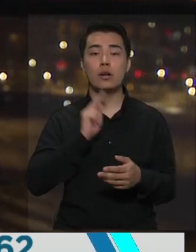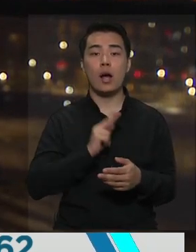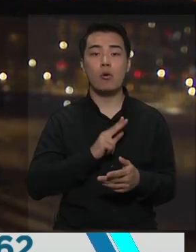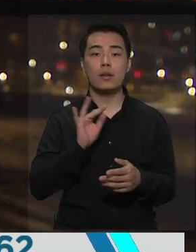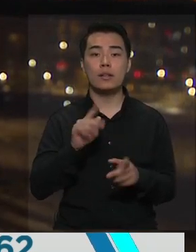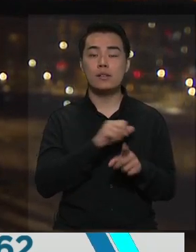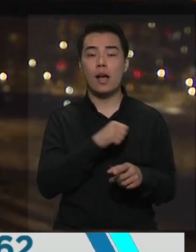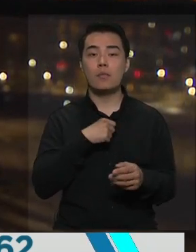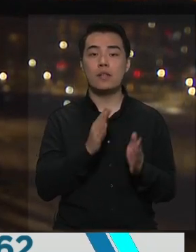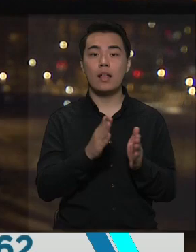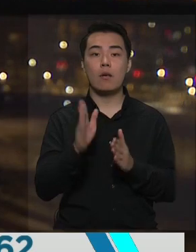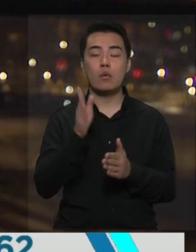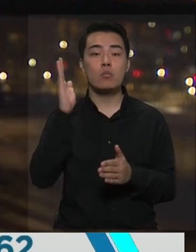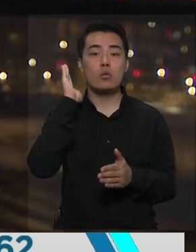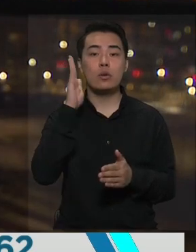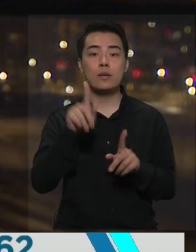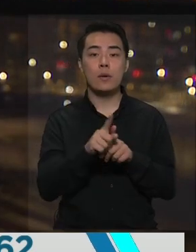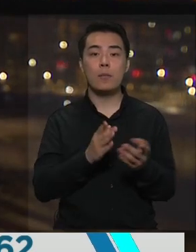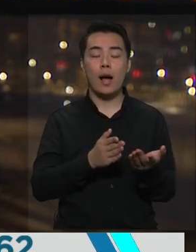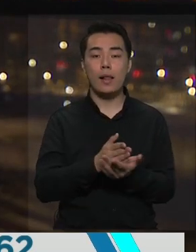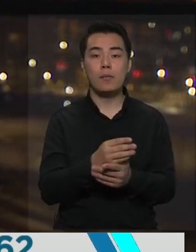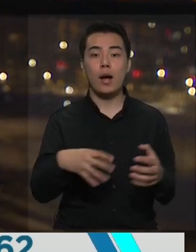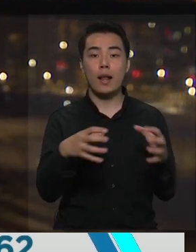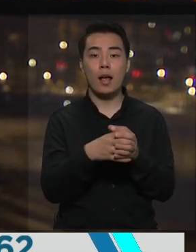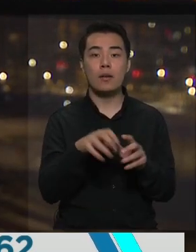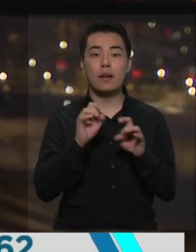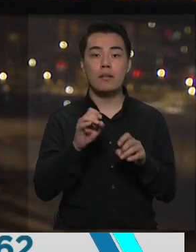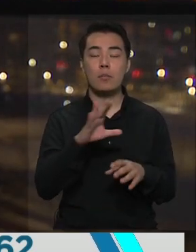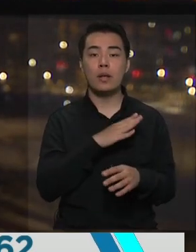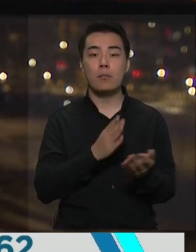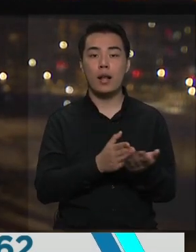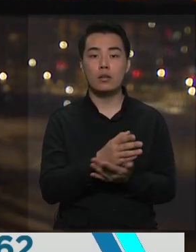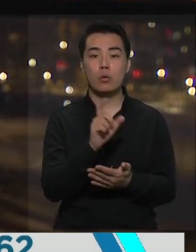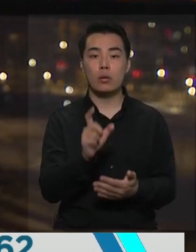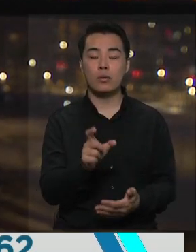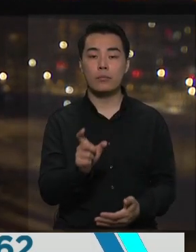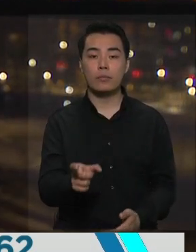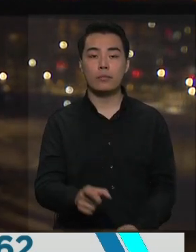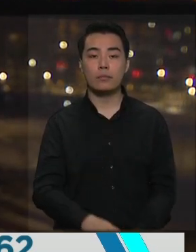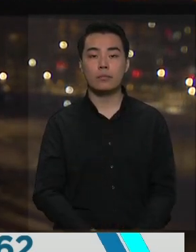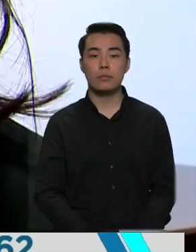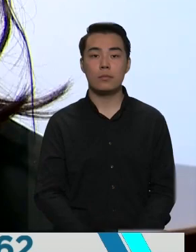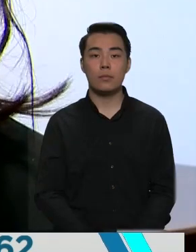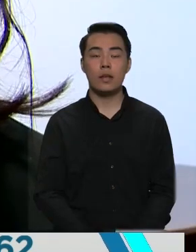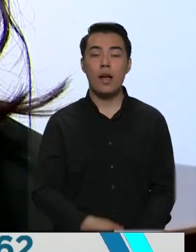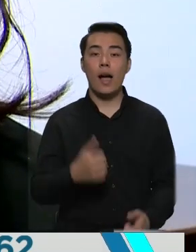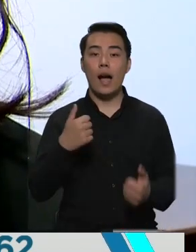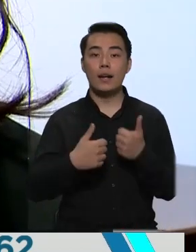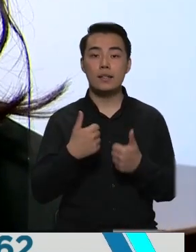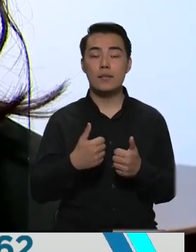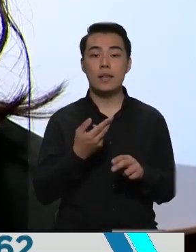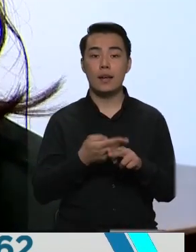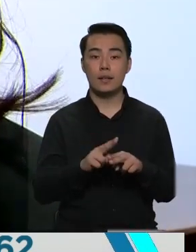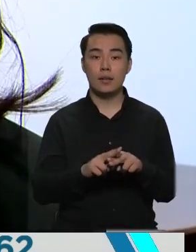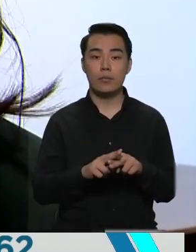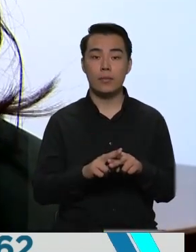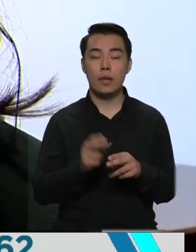и на составе будущей палаты Парламента нам рассказали политологи это активность она